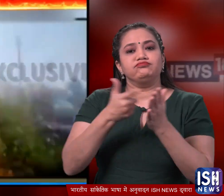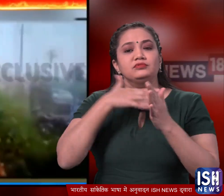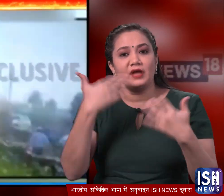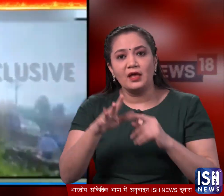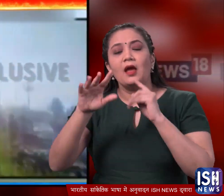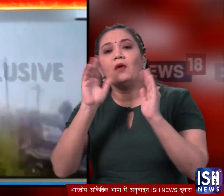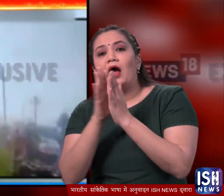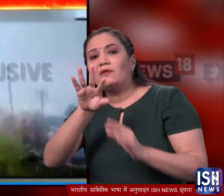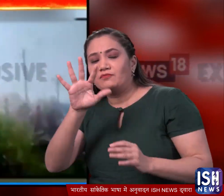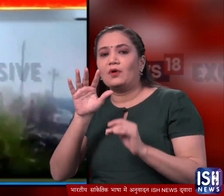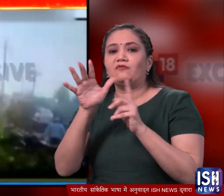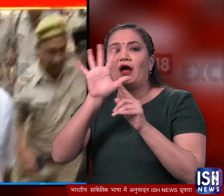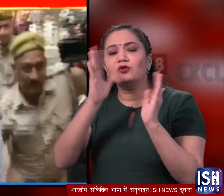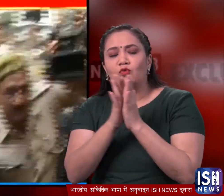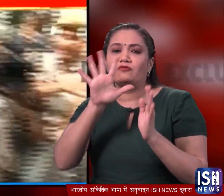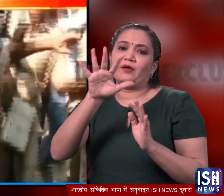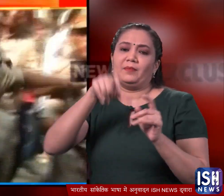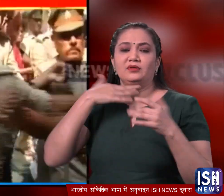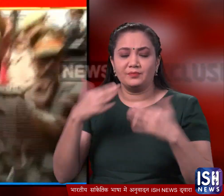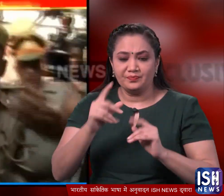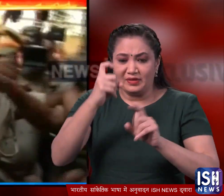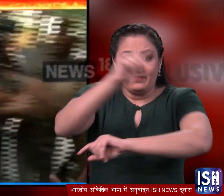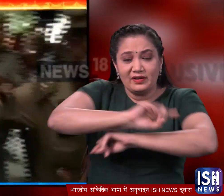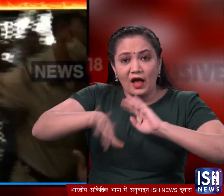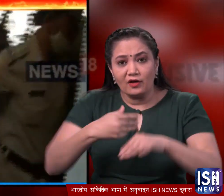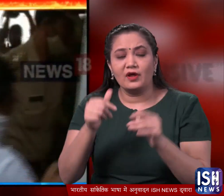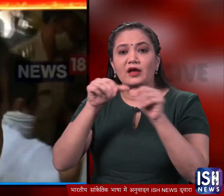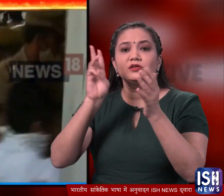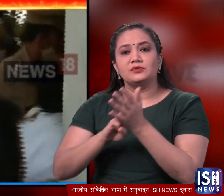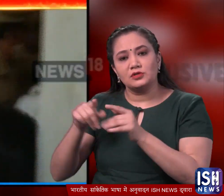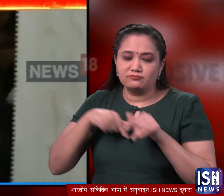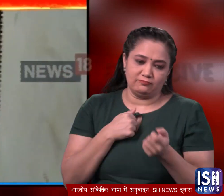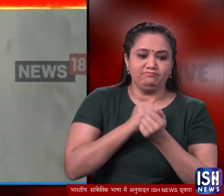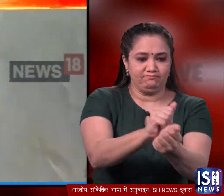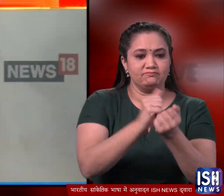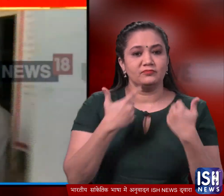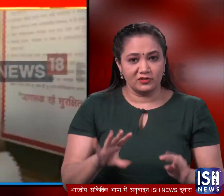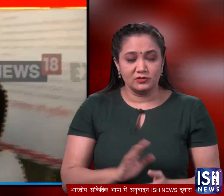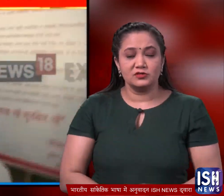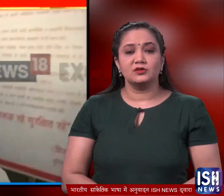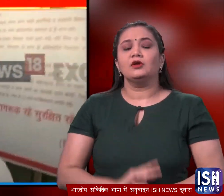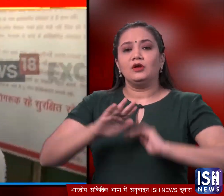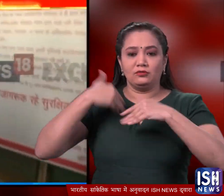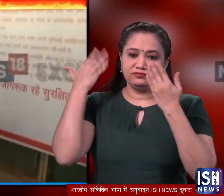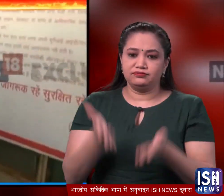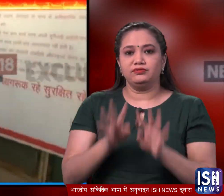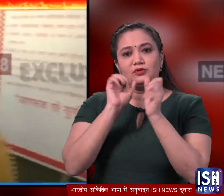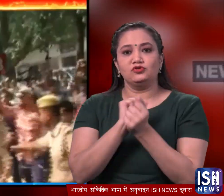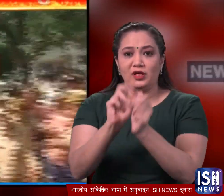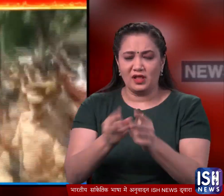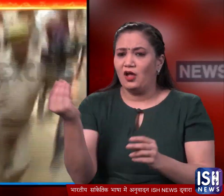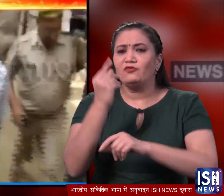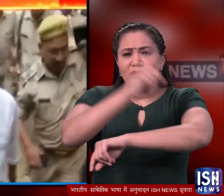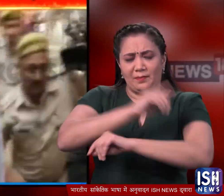4 किसानों समेत 5 लोगों की मौत हो गई थी। इस घटना के 7 दिन बाद आशीष मिश्रा ने थाने में जाकर सरेंडर किया था और तभी से वो जेल में